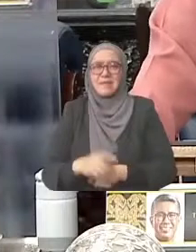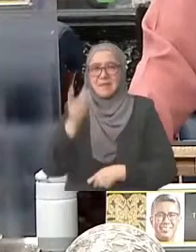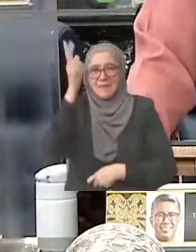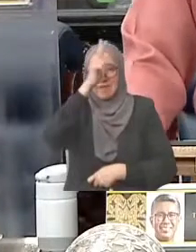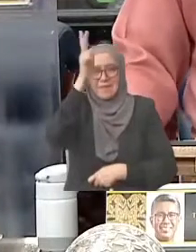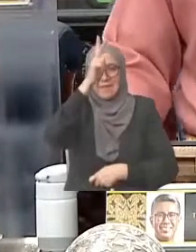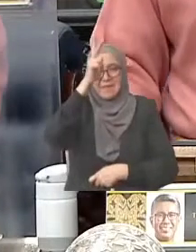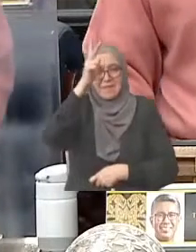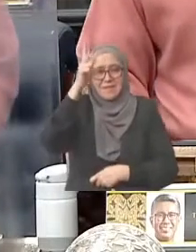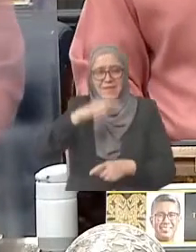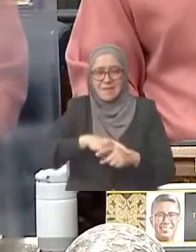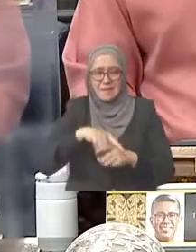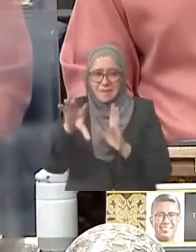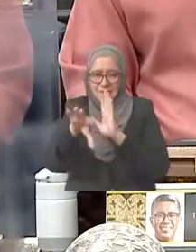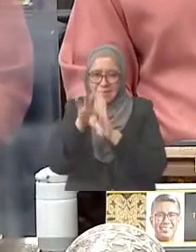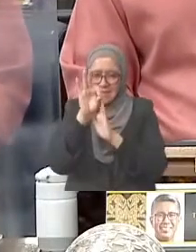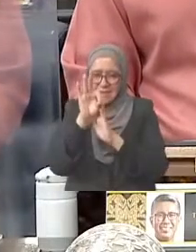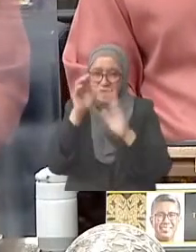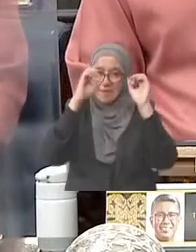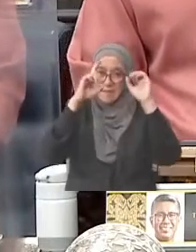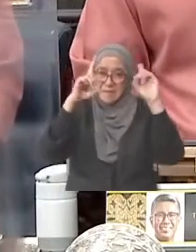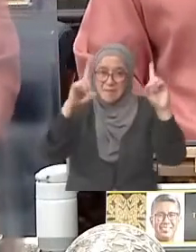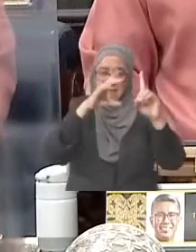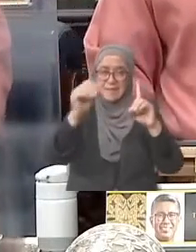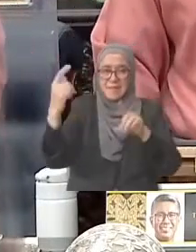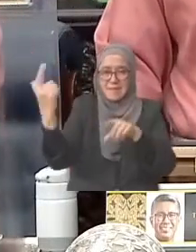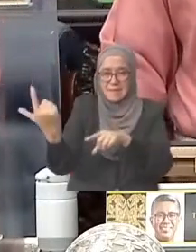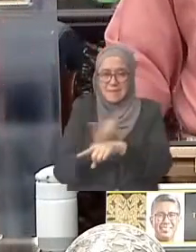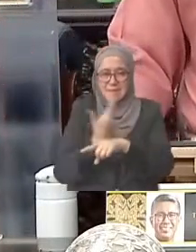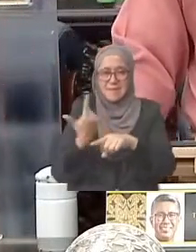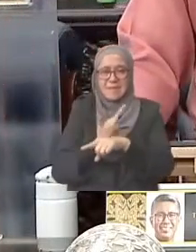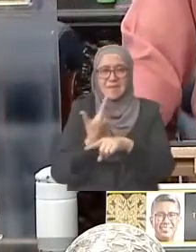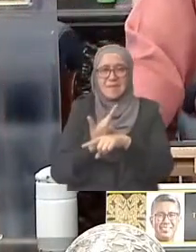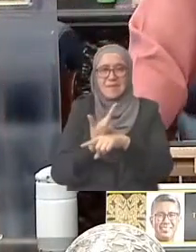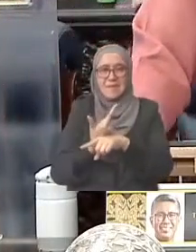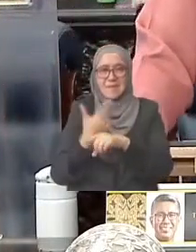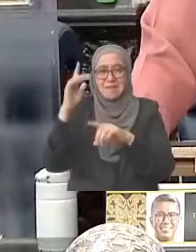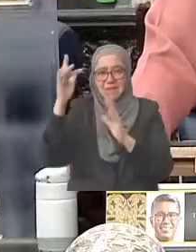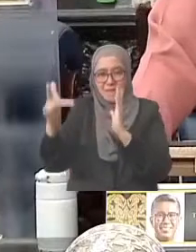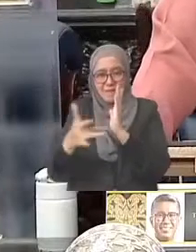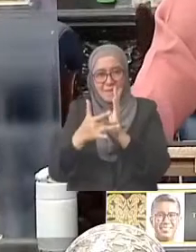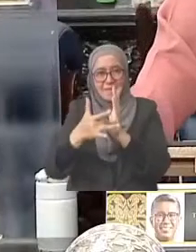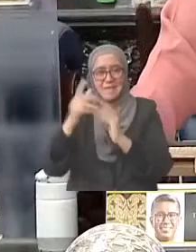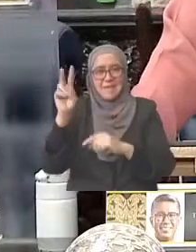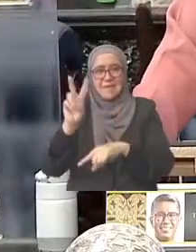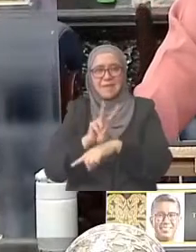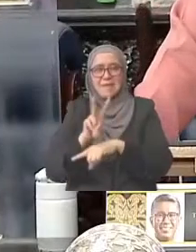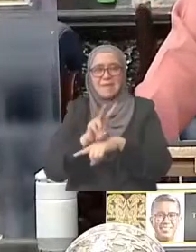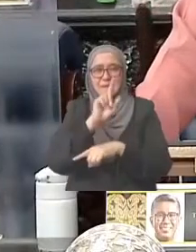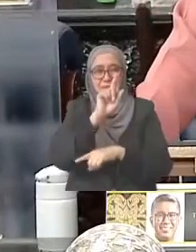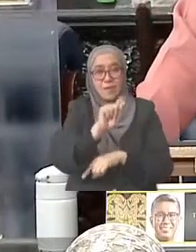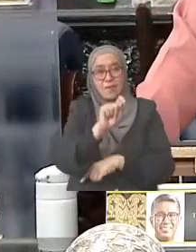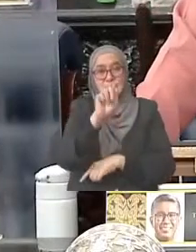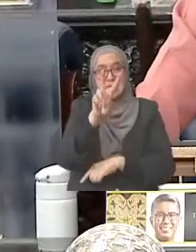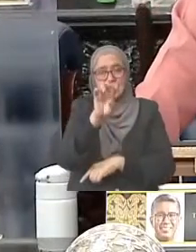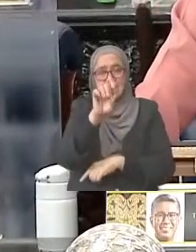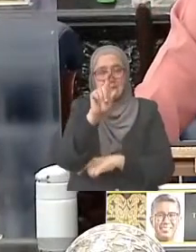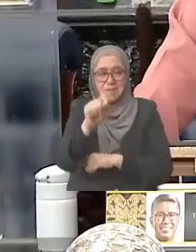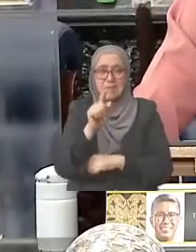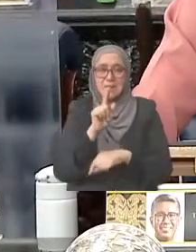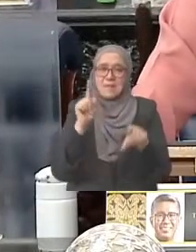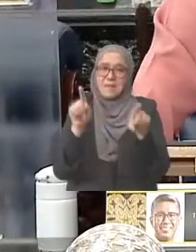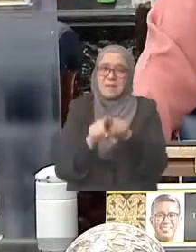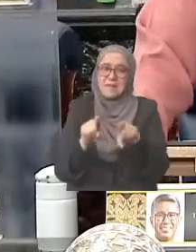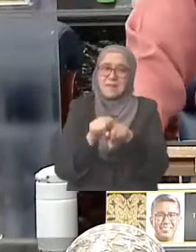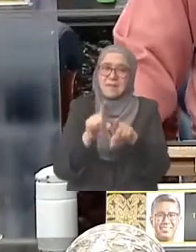pasti pendidikan dan latihan teknikal dan buka channel ataupun Tibet sebagai salah satu pemacu perubahan bagi memenuhi